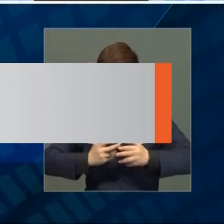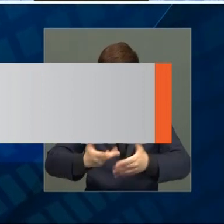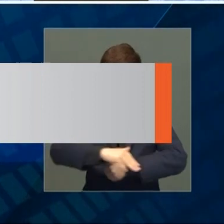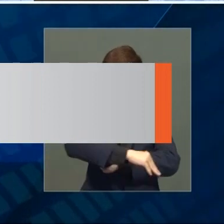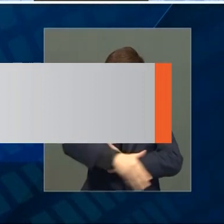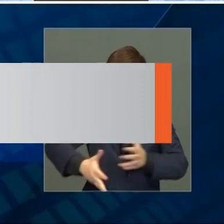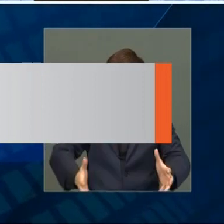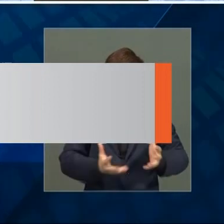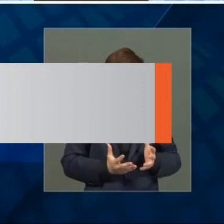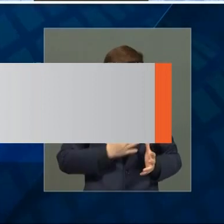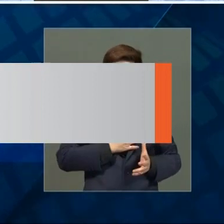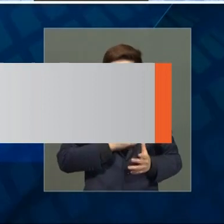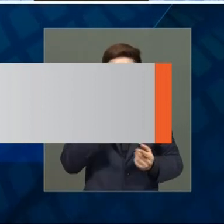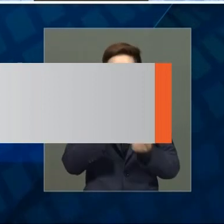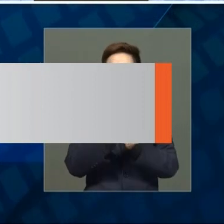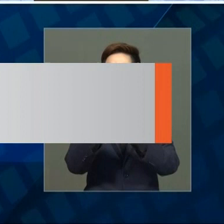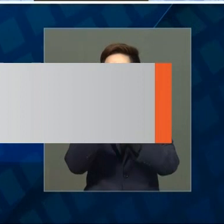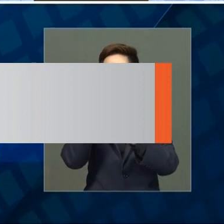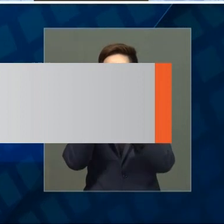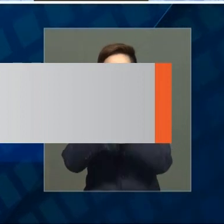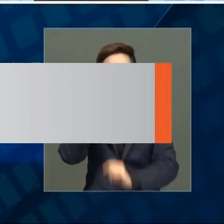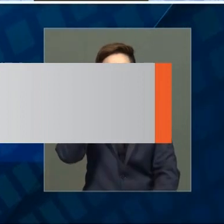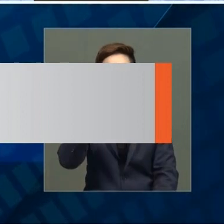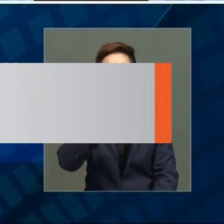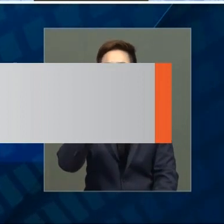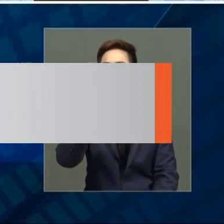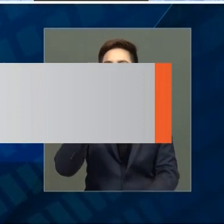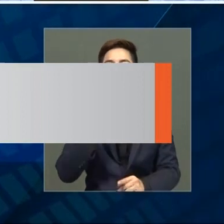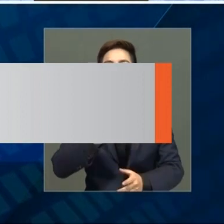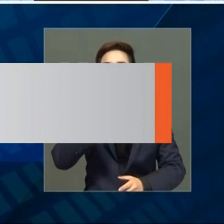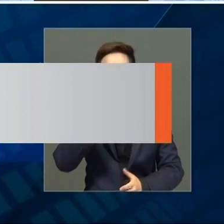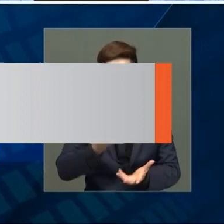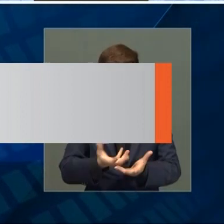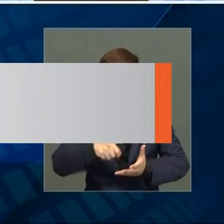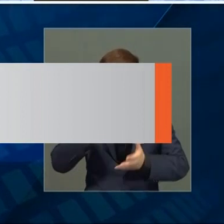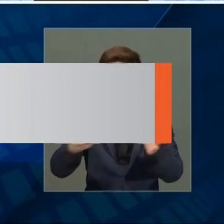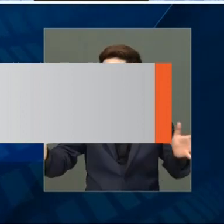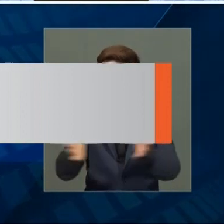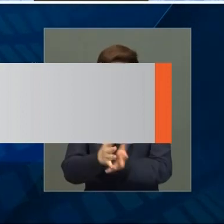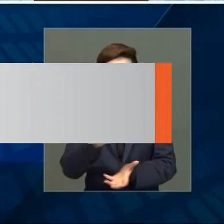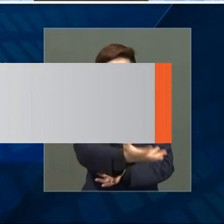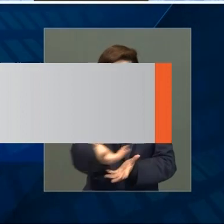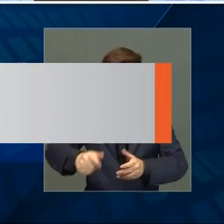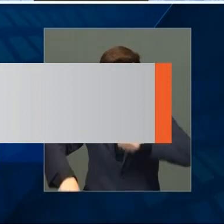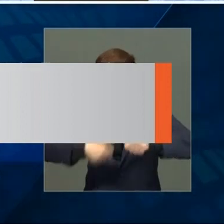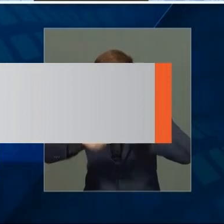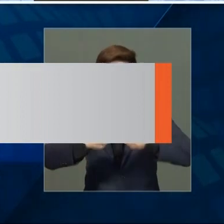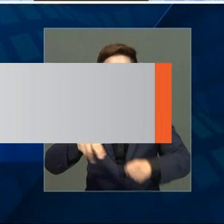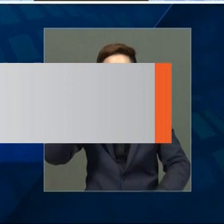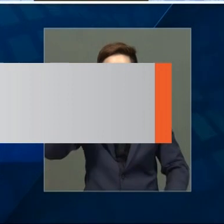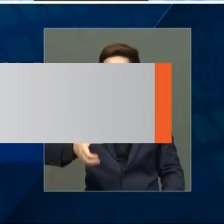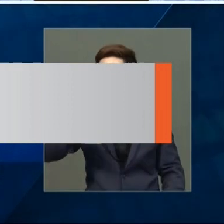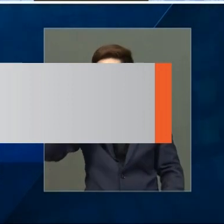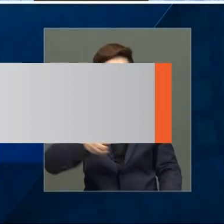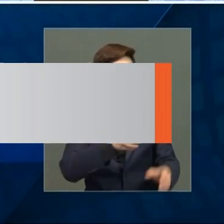นะคะที่เราพบว่ามีการติดเชื้อนี่ก็จะเป็นสาเหตุจากการรับประทานอาหารด้วยกันนะคะแล้วก็ดื่มน้ำ